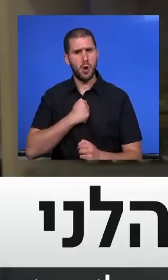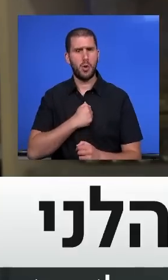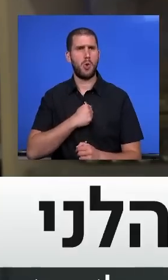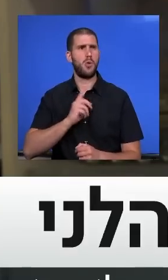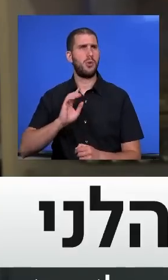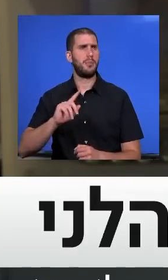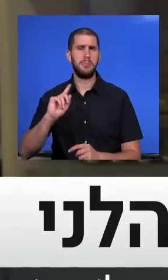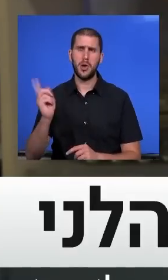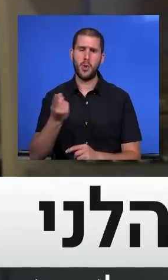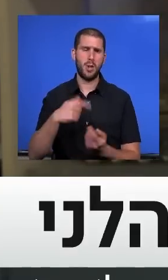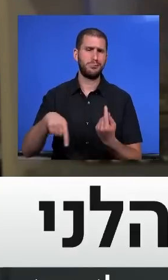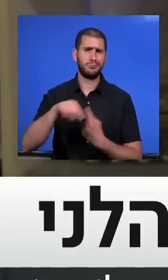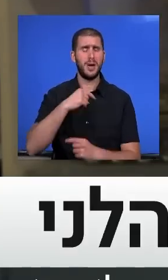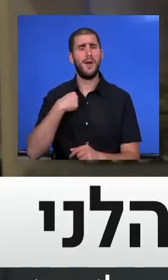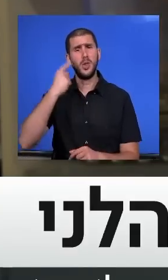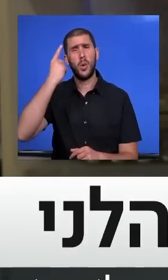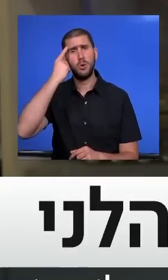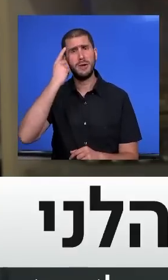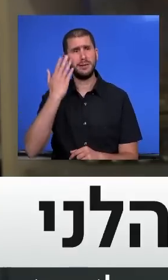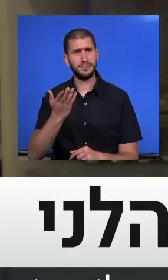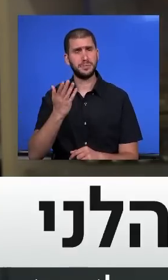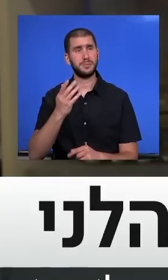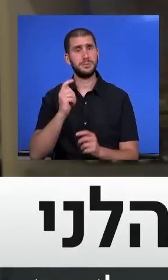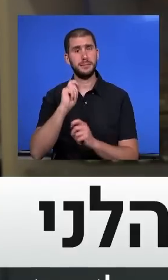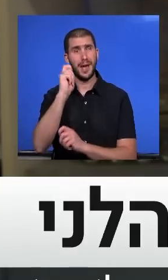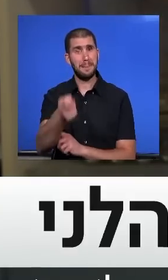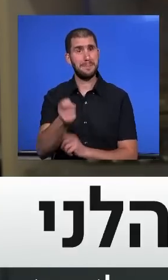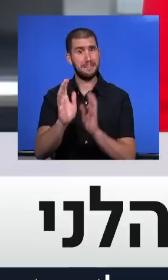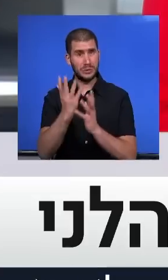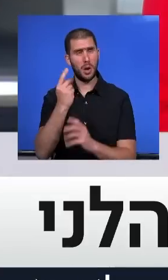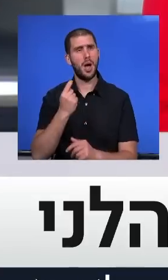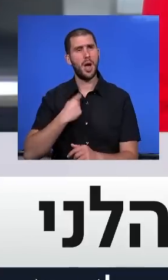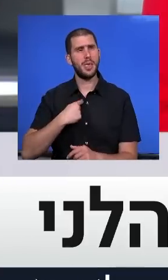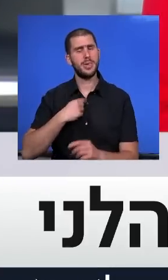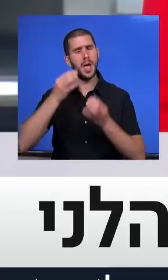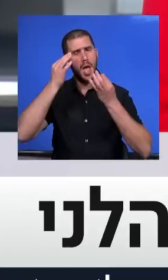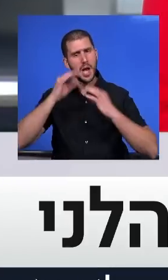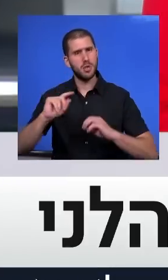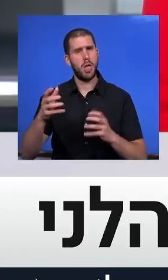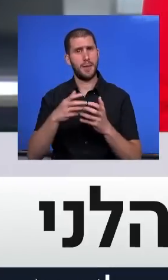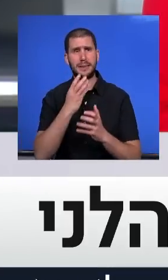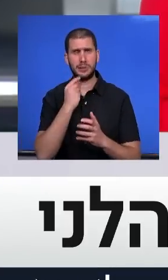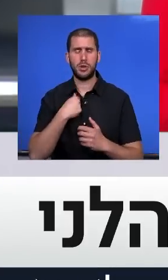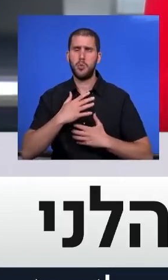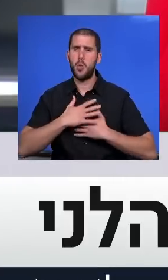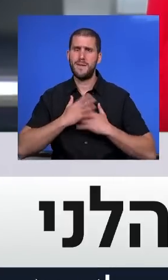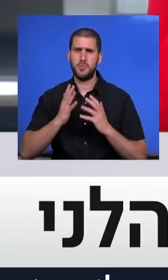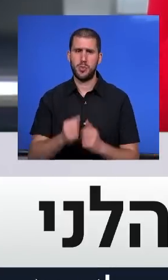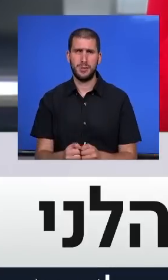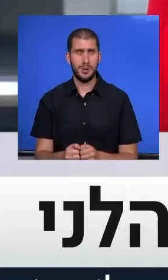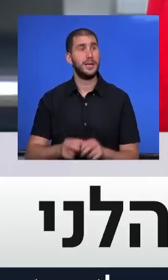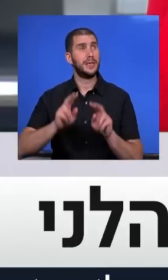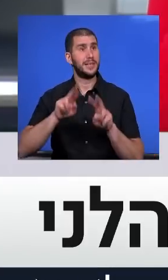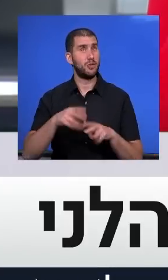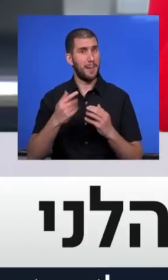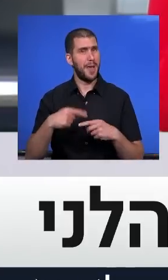כיוון אפשרי, ואני חושב שכשאני אדליק את המשואה, אני אקדיש את לעם ישראל שאני כל כך אוהב. כן, טוב, יש לך כמה ימים